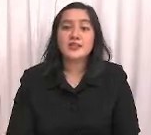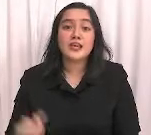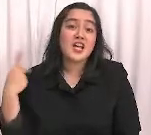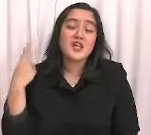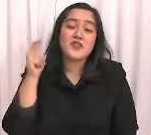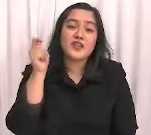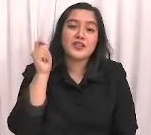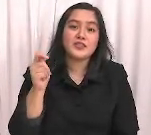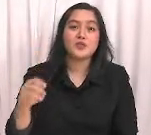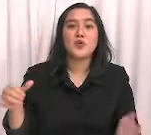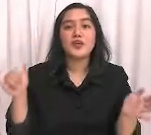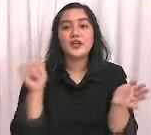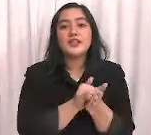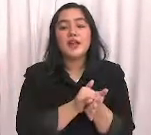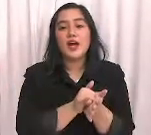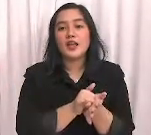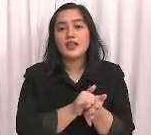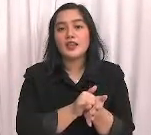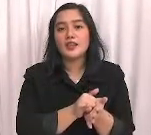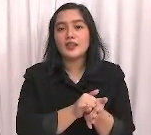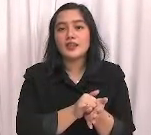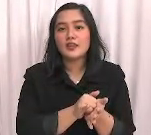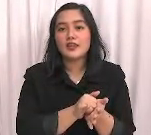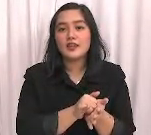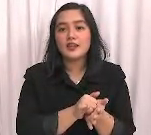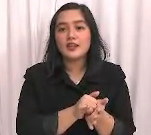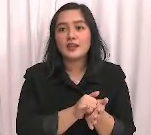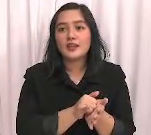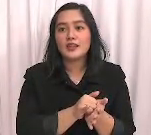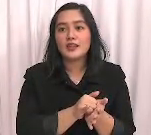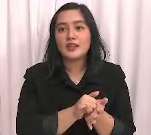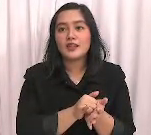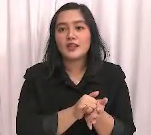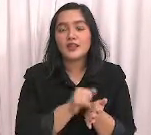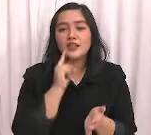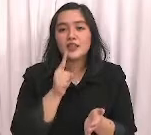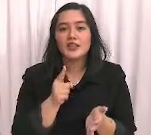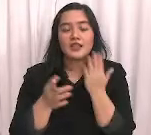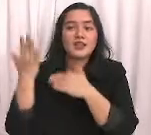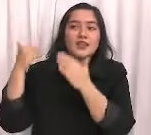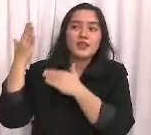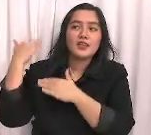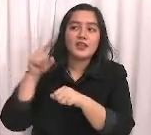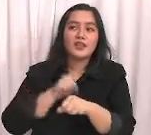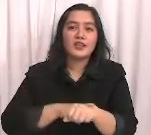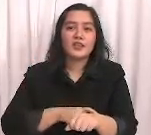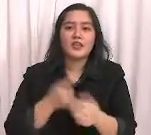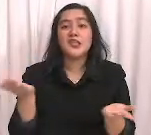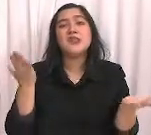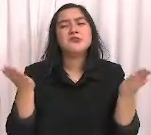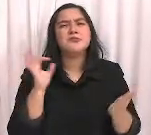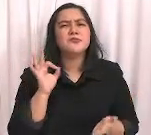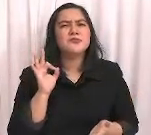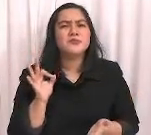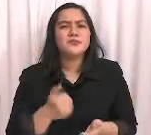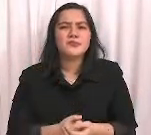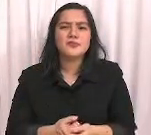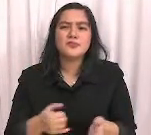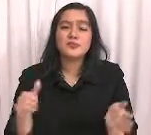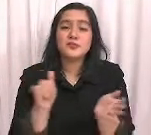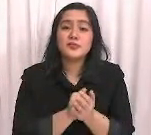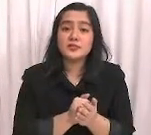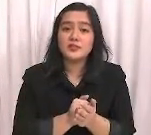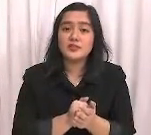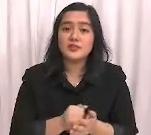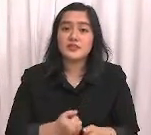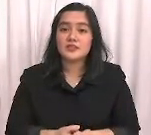testimony na yung gagawa, yung sinabi last time, ewan ko kung sa preaching ba yun, yung sinabi na magalang ka,